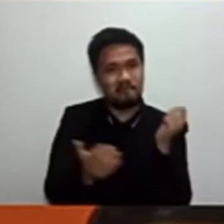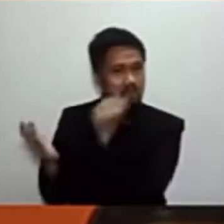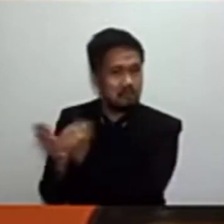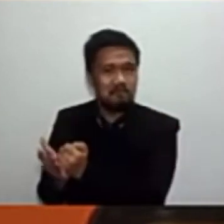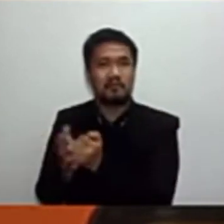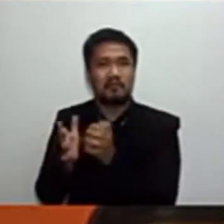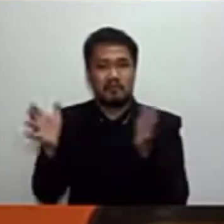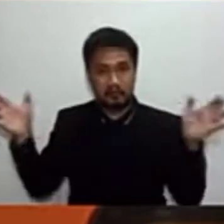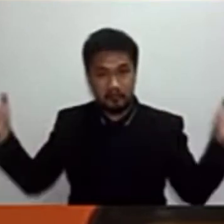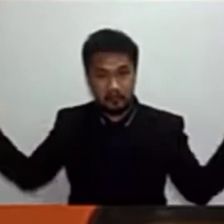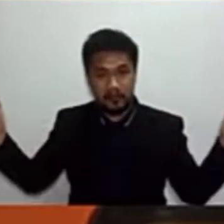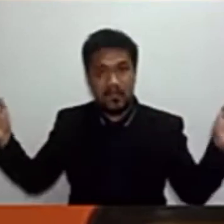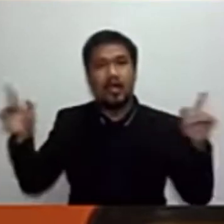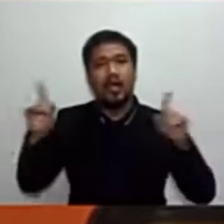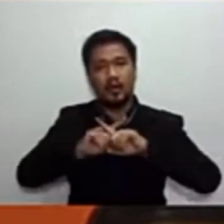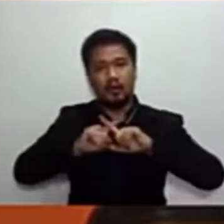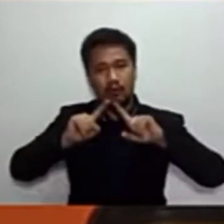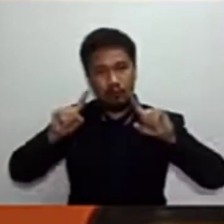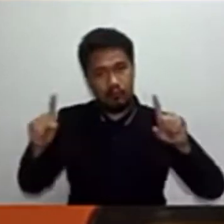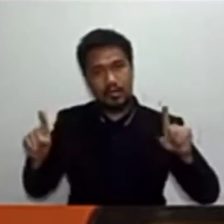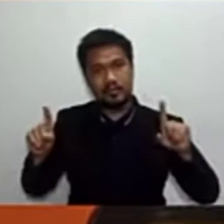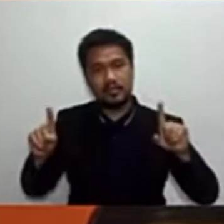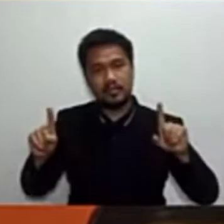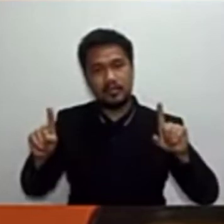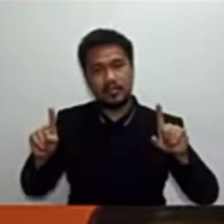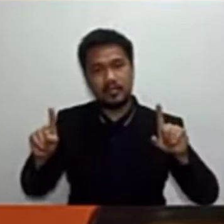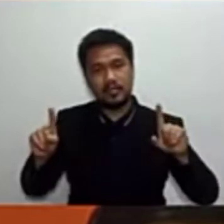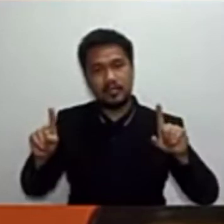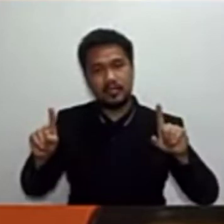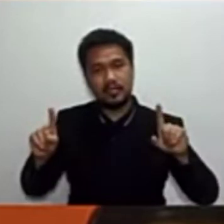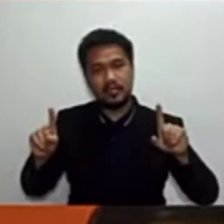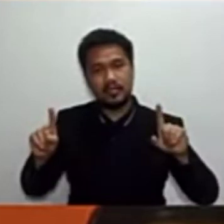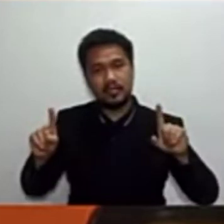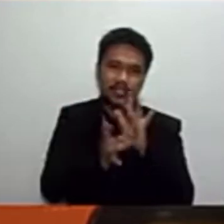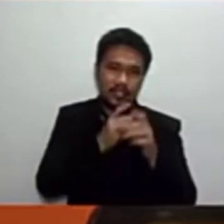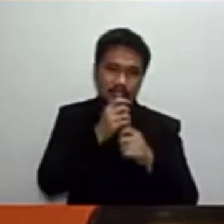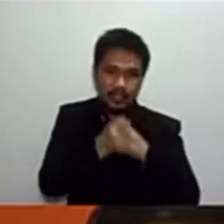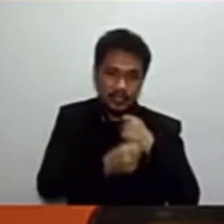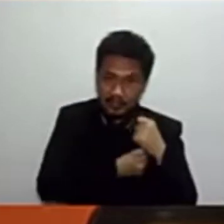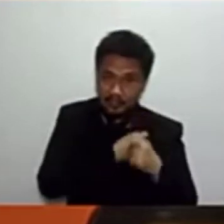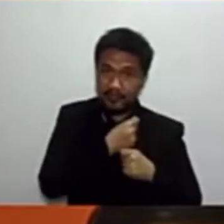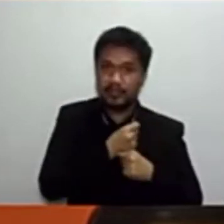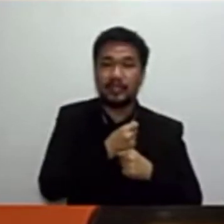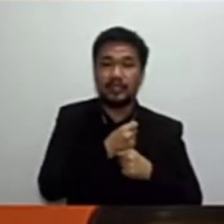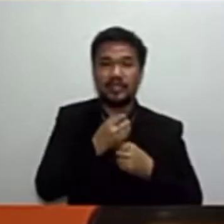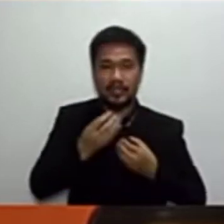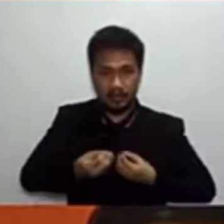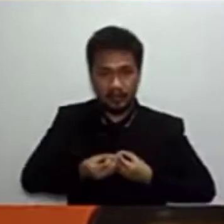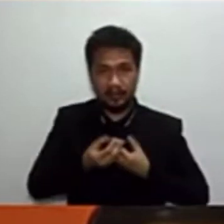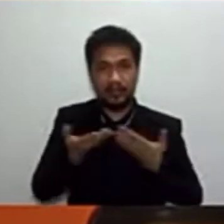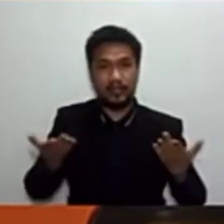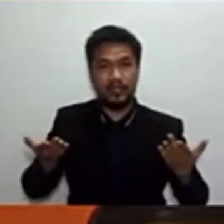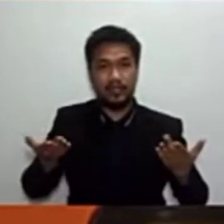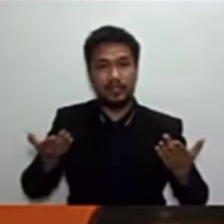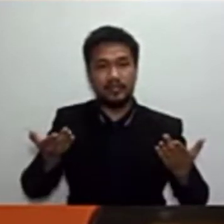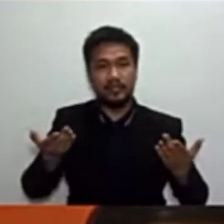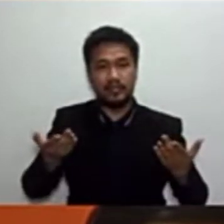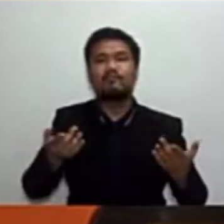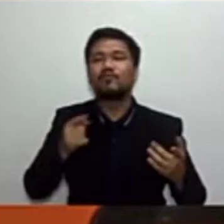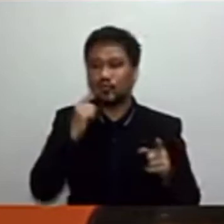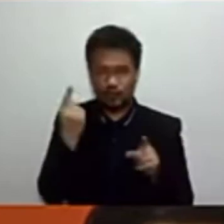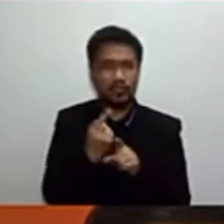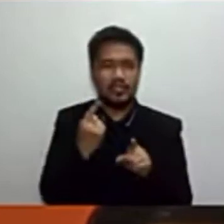Ngunit sa kanyang pag-aalay ng sarili, tunay siyang